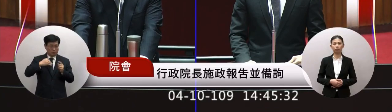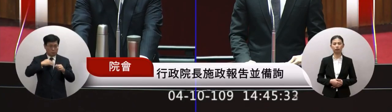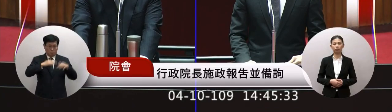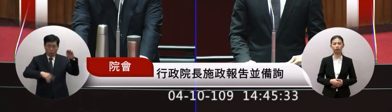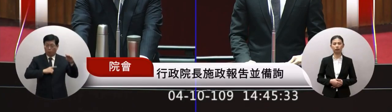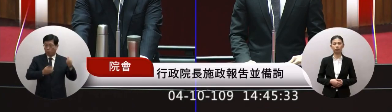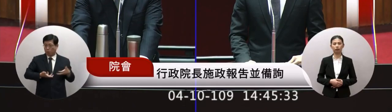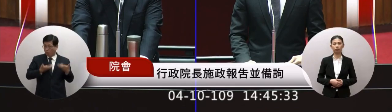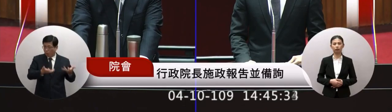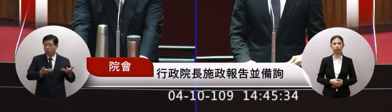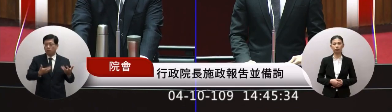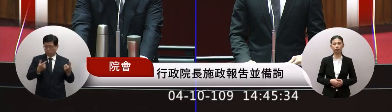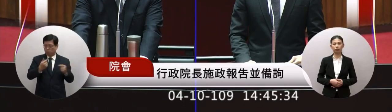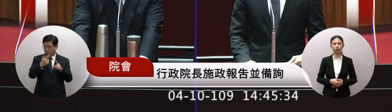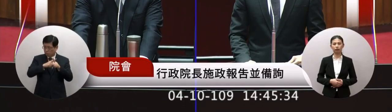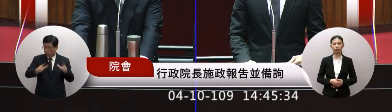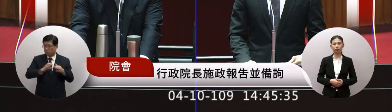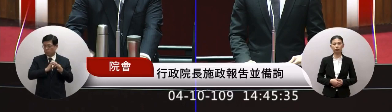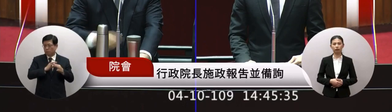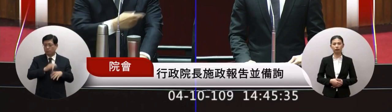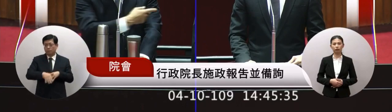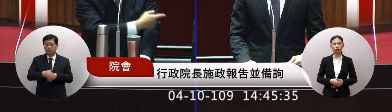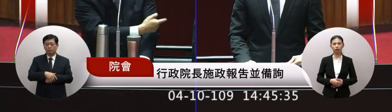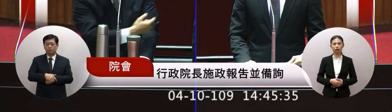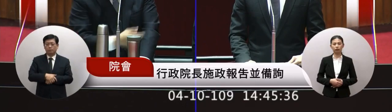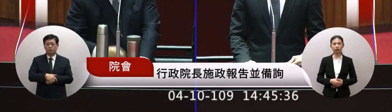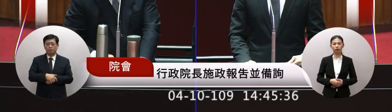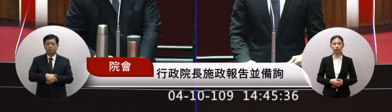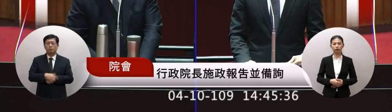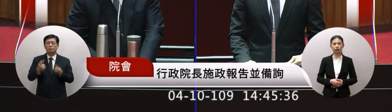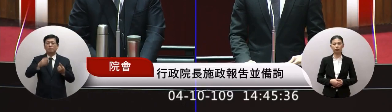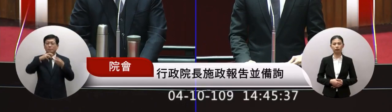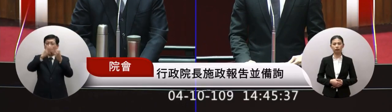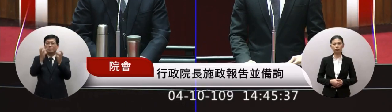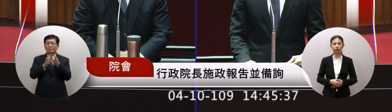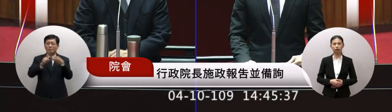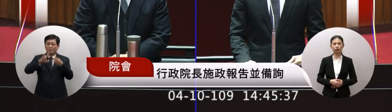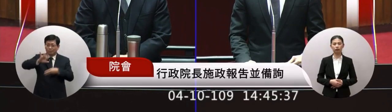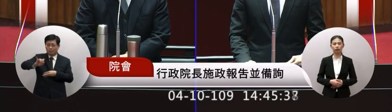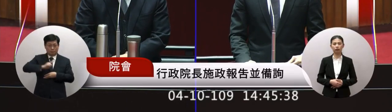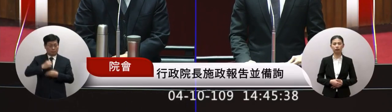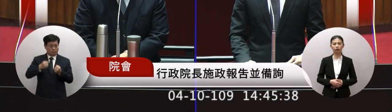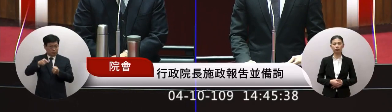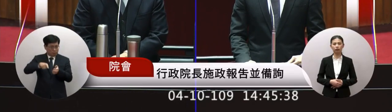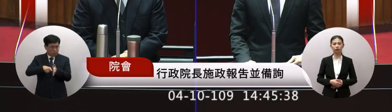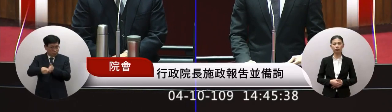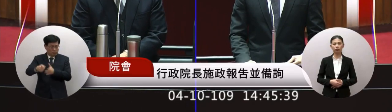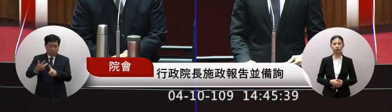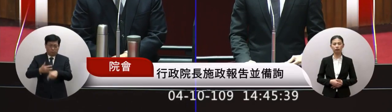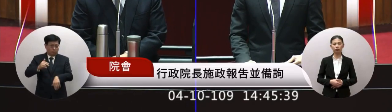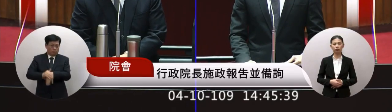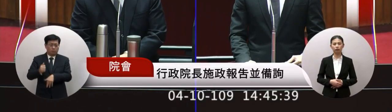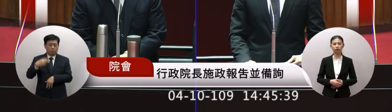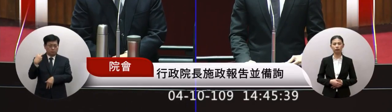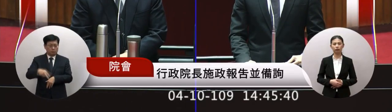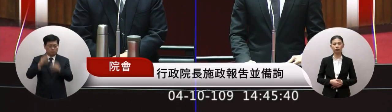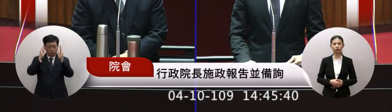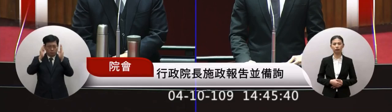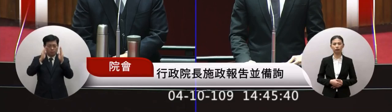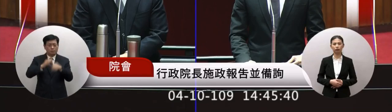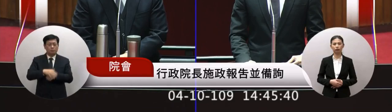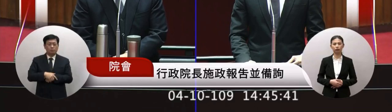牺牲，我一定用最大的关心。啊，杨主委，伊伫这方面足专业，而且较认